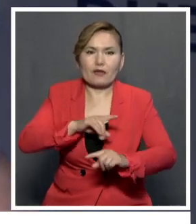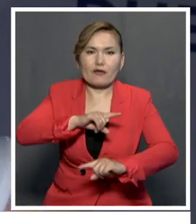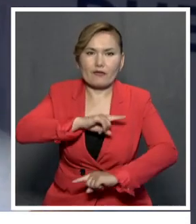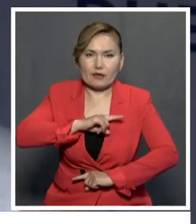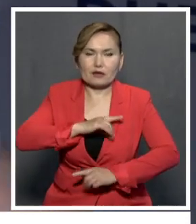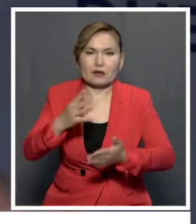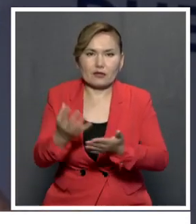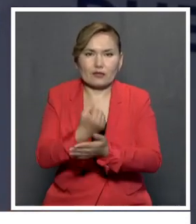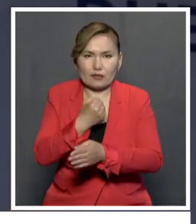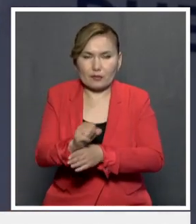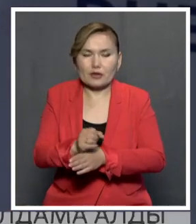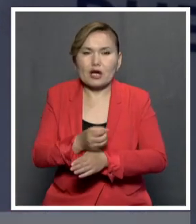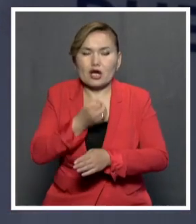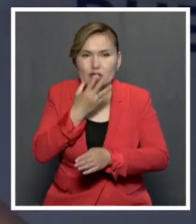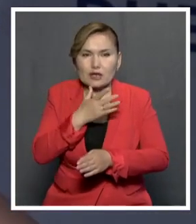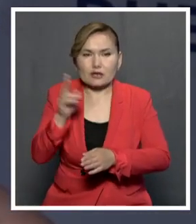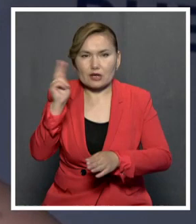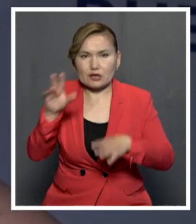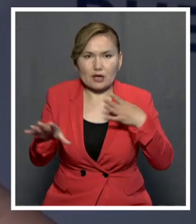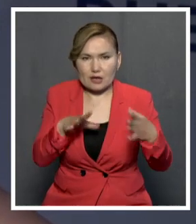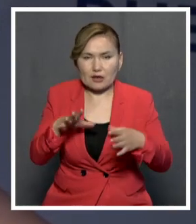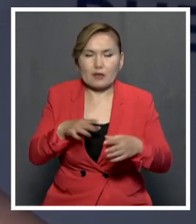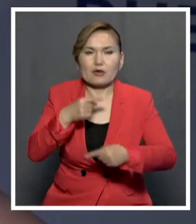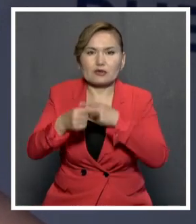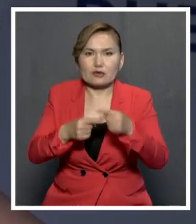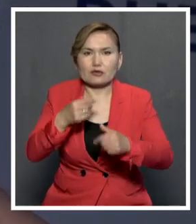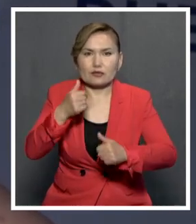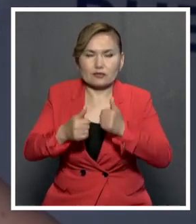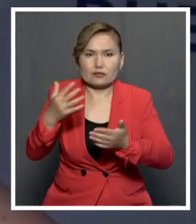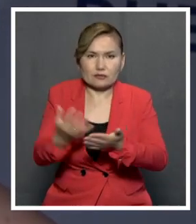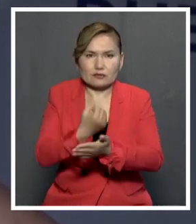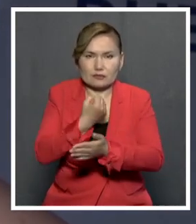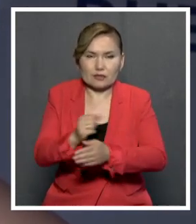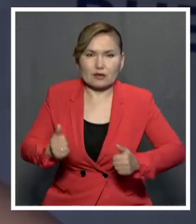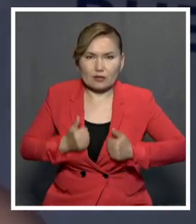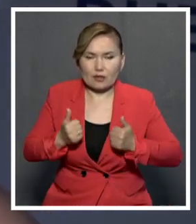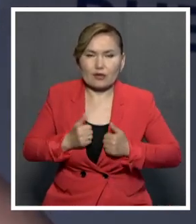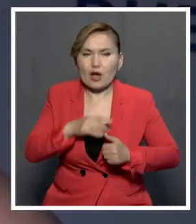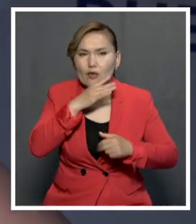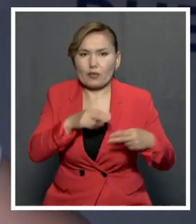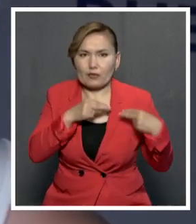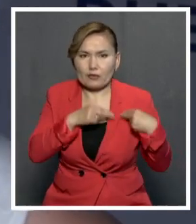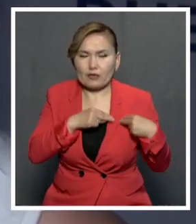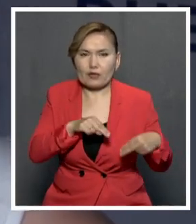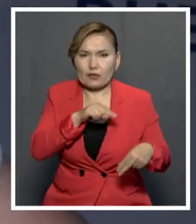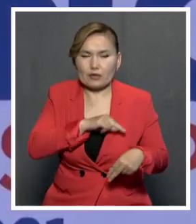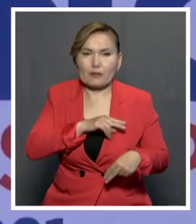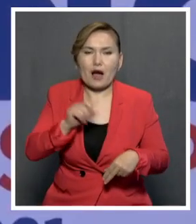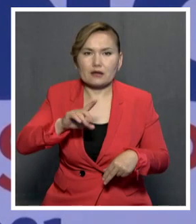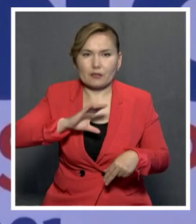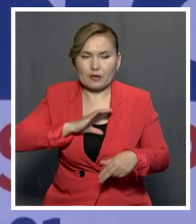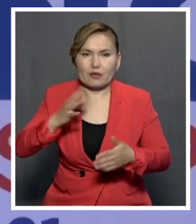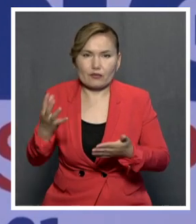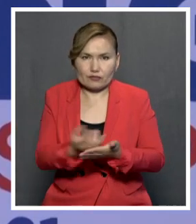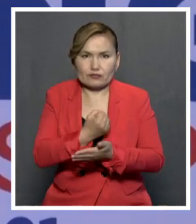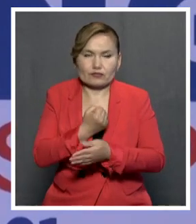кездесеміз. Жақсылап дайындалып, настрой ұстап, бапкерлерін айтқанды істеуге тырысам. Көп еңбек еттік. Енді әрине алтын медал үшін бар